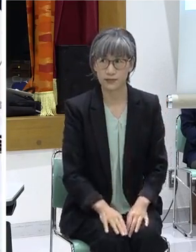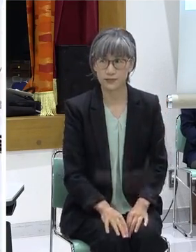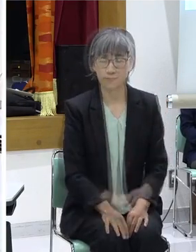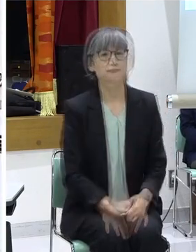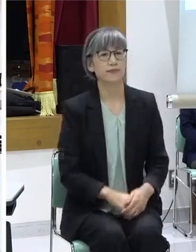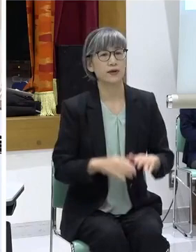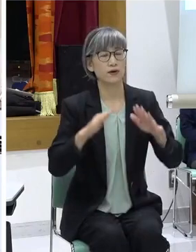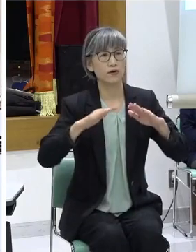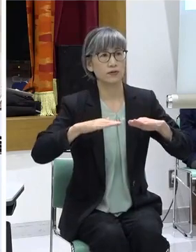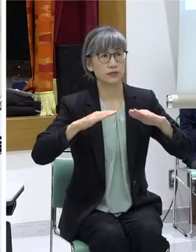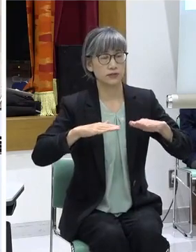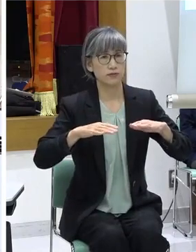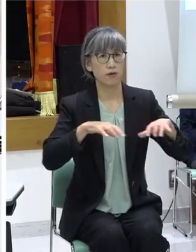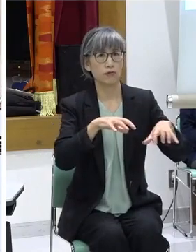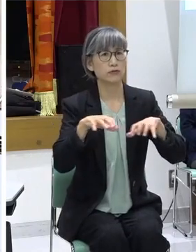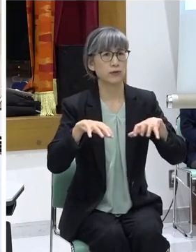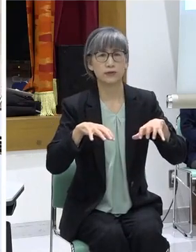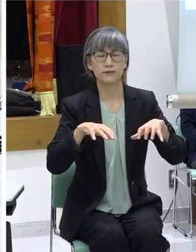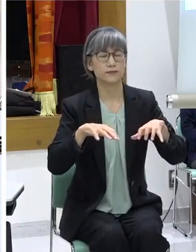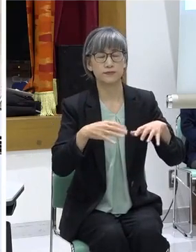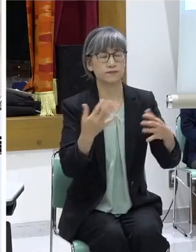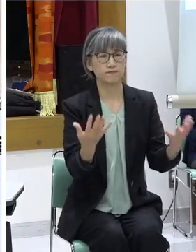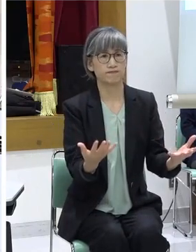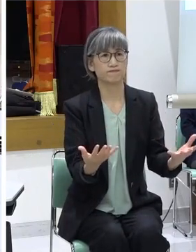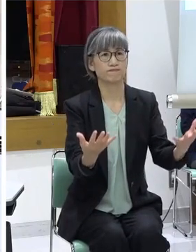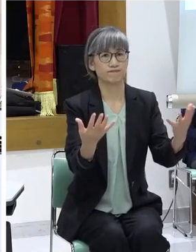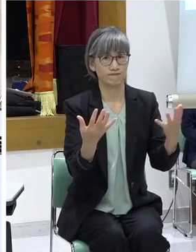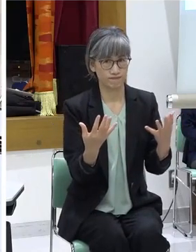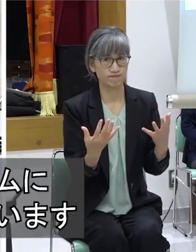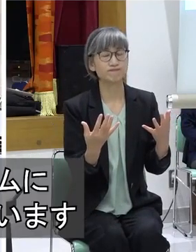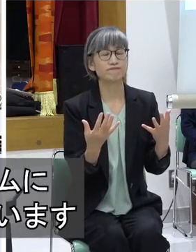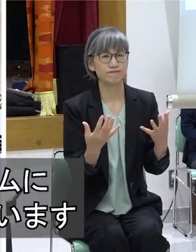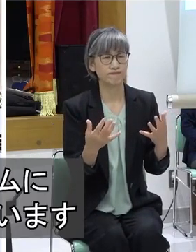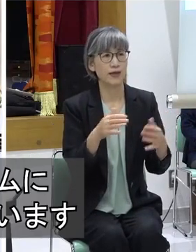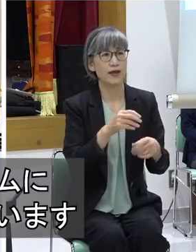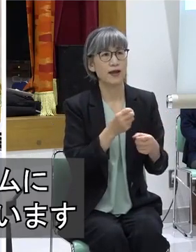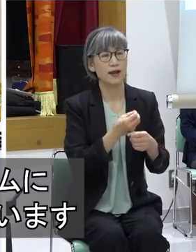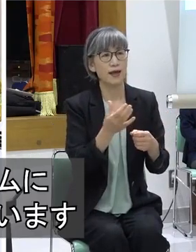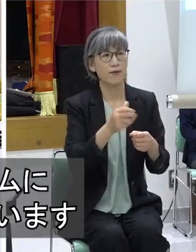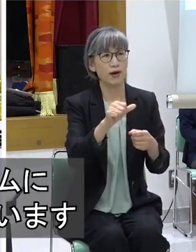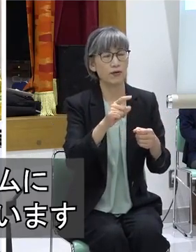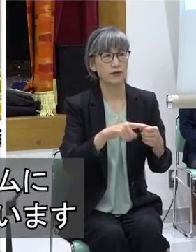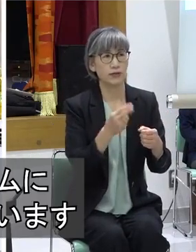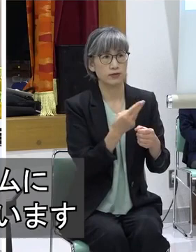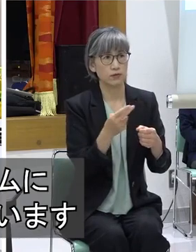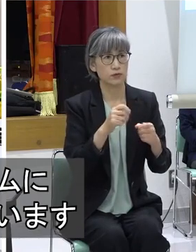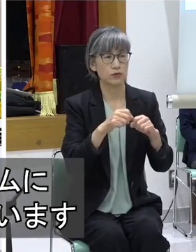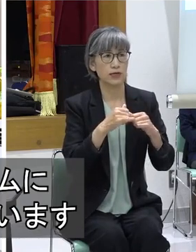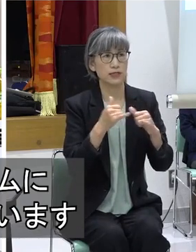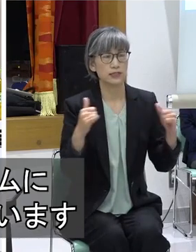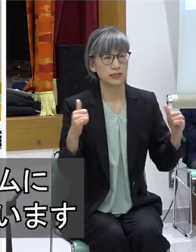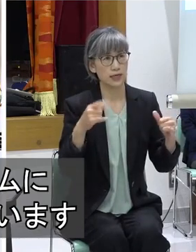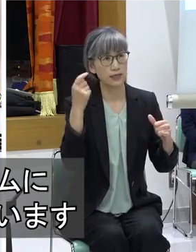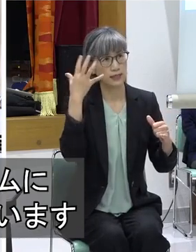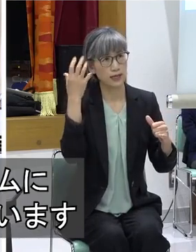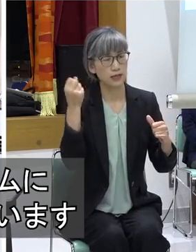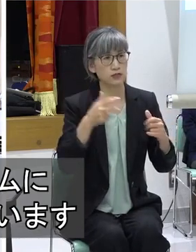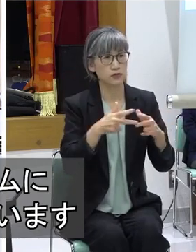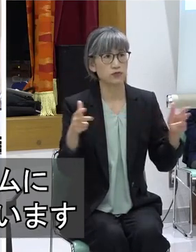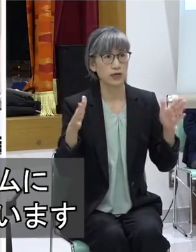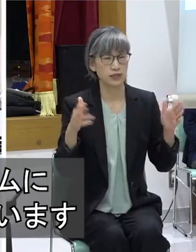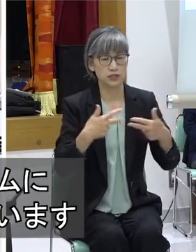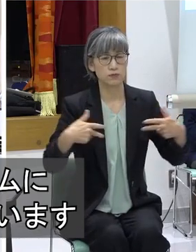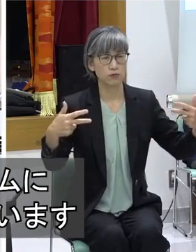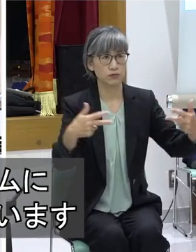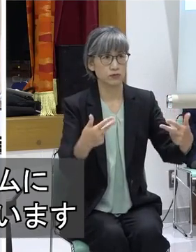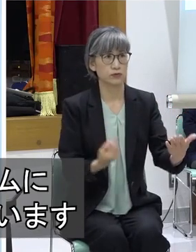本日はお忙しい中、令和5年度吹田市障害者週間記念事業シンポジウムにご